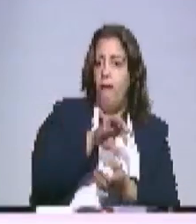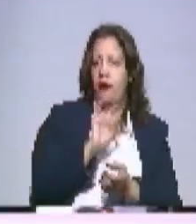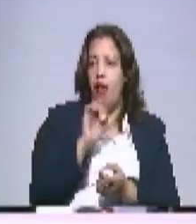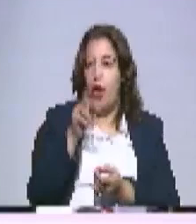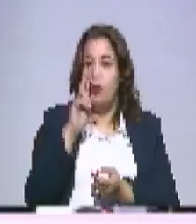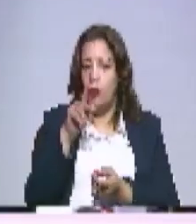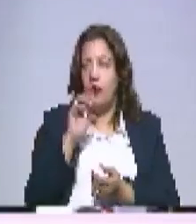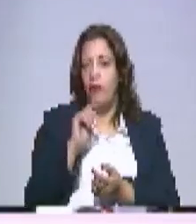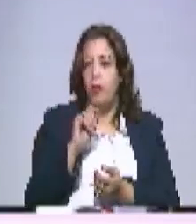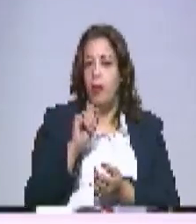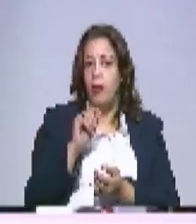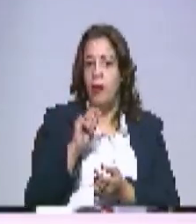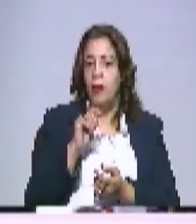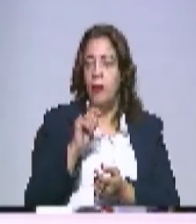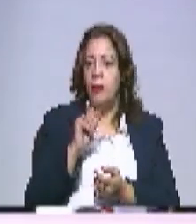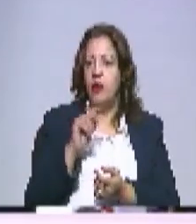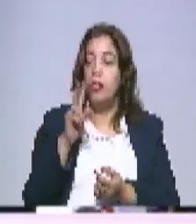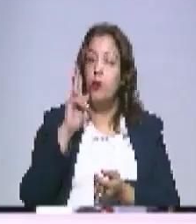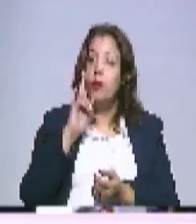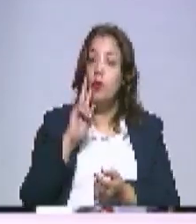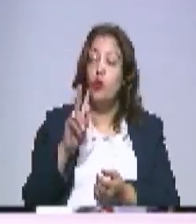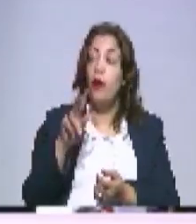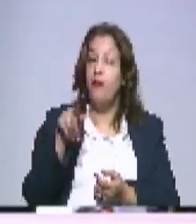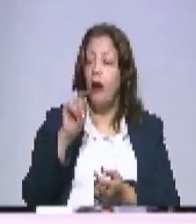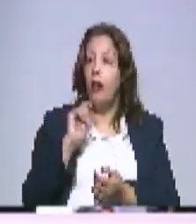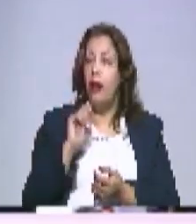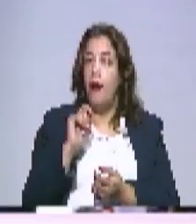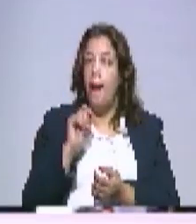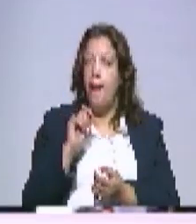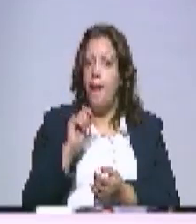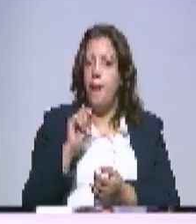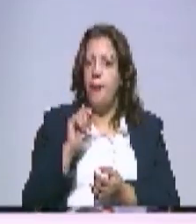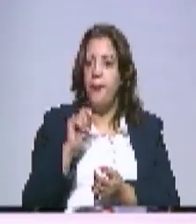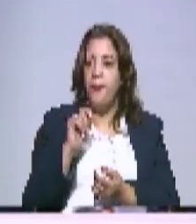كويس، نكشفه بقى كده عشان ناخده نوديه في حته ثانيه.